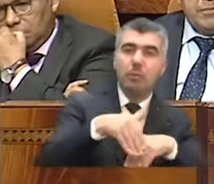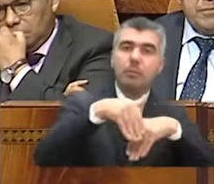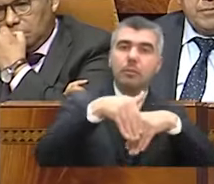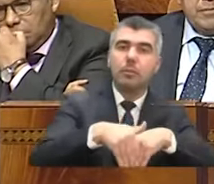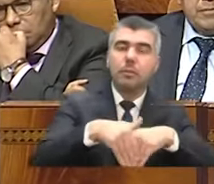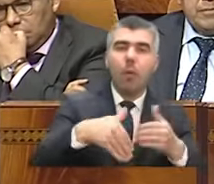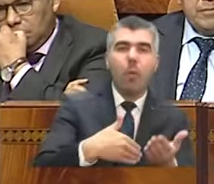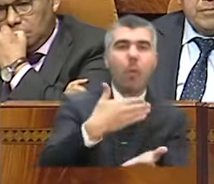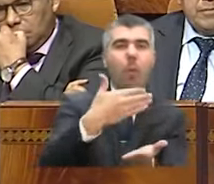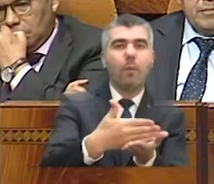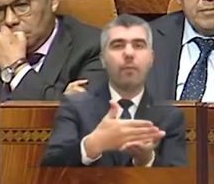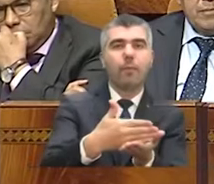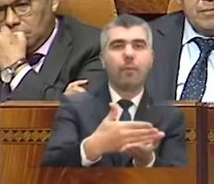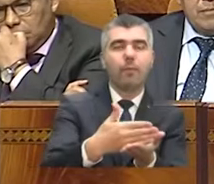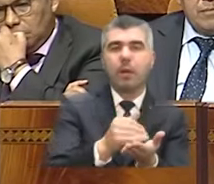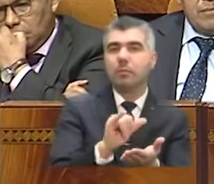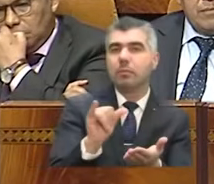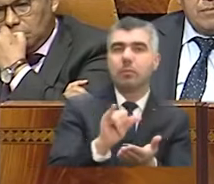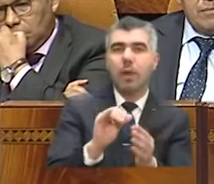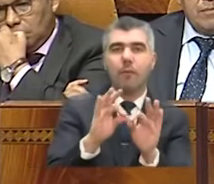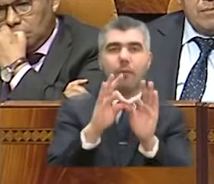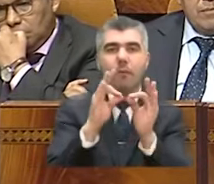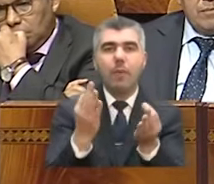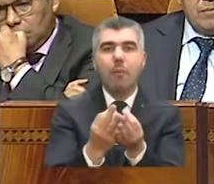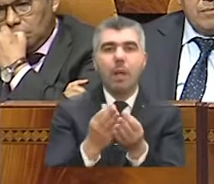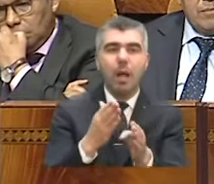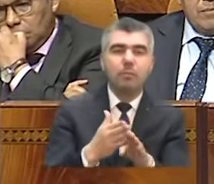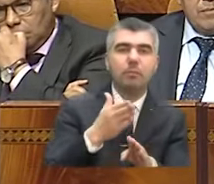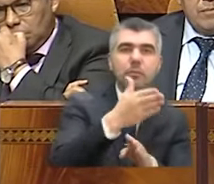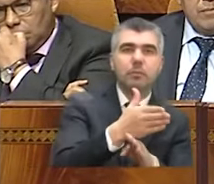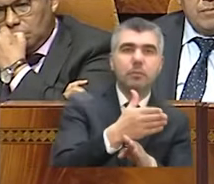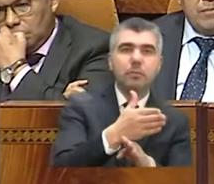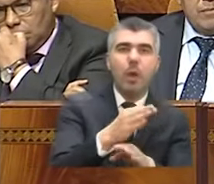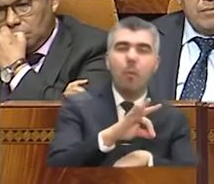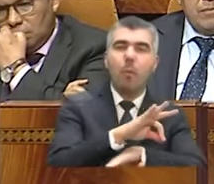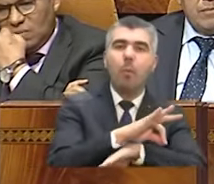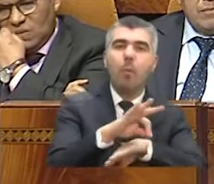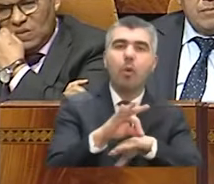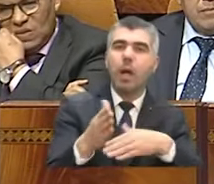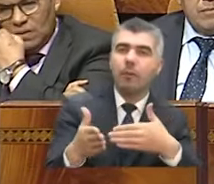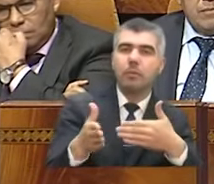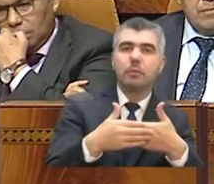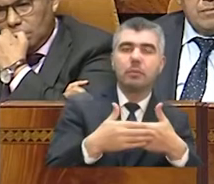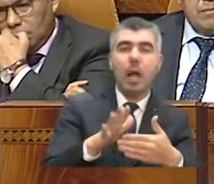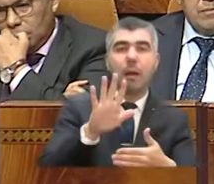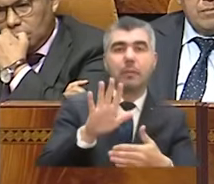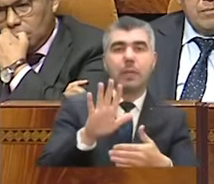وتيوقف. علاش؟ بحكم ان العائله كتمشي معاه وكيوصلوا للمقبره وكيوقف، كيلقاو الموظفين انهم سدوا مع الخمسه ولا الخمسه